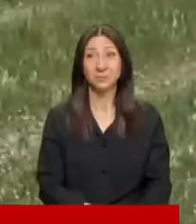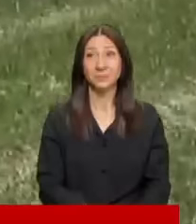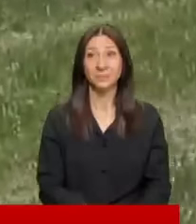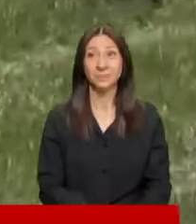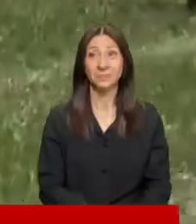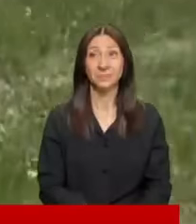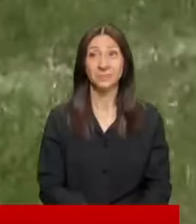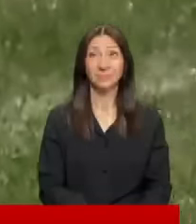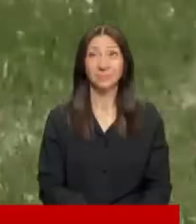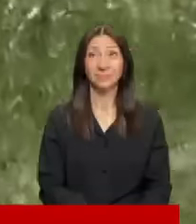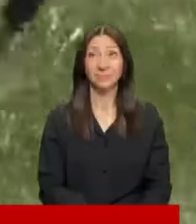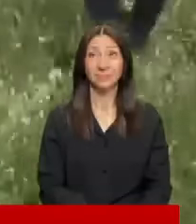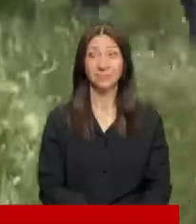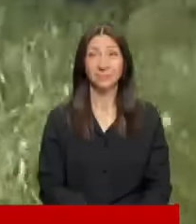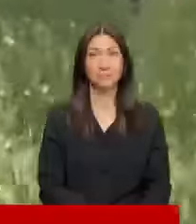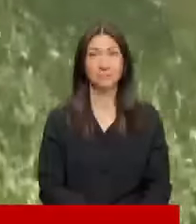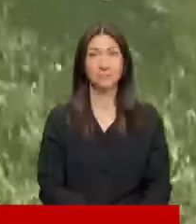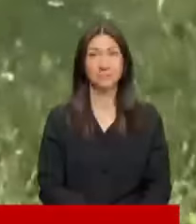Geçeyim!